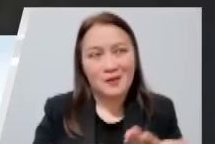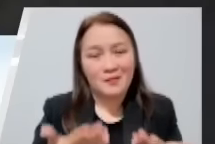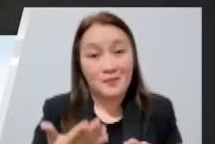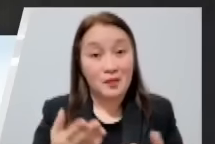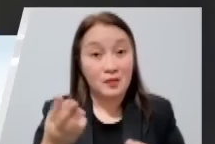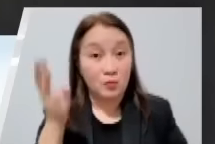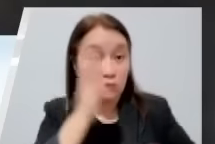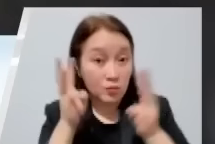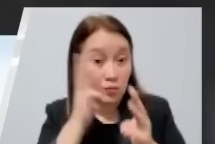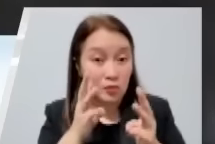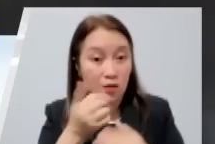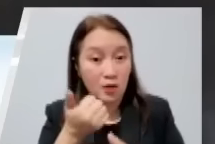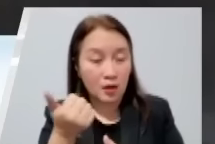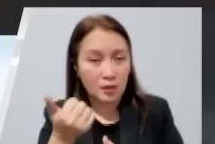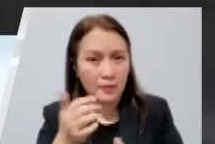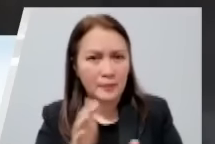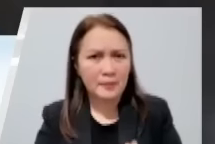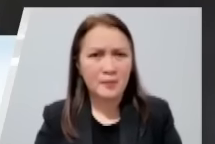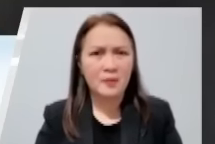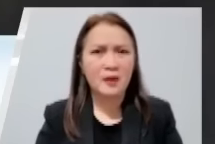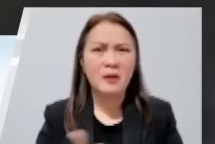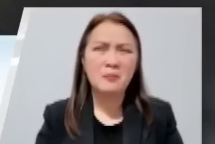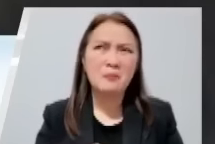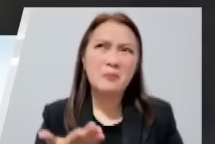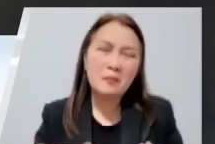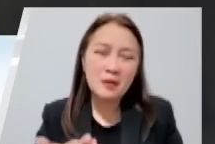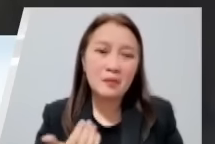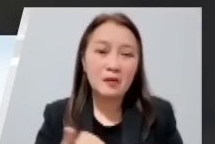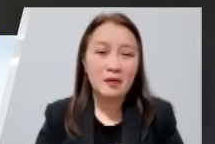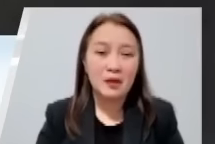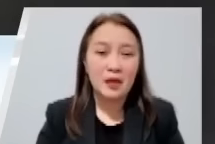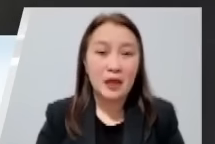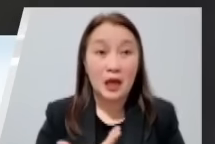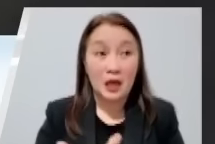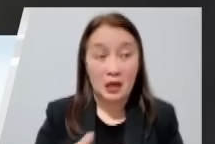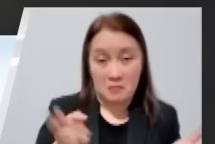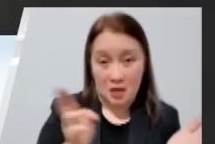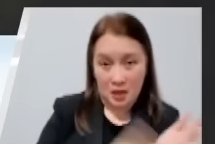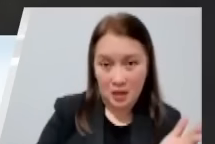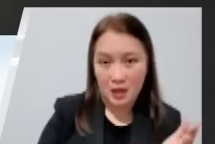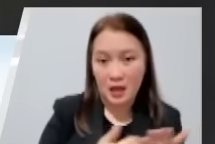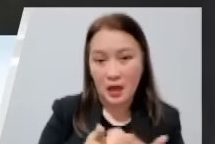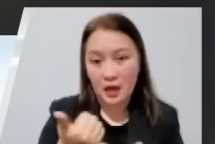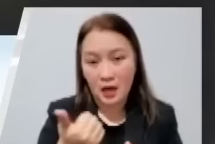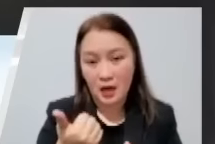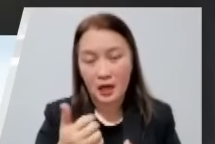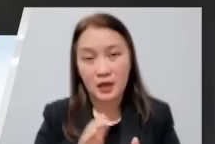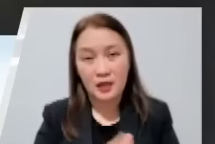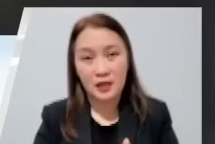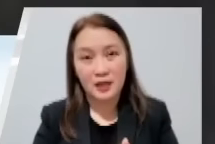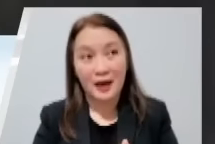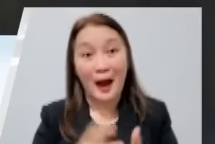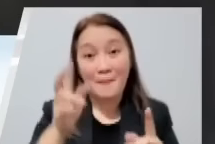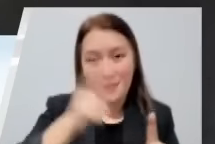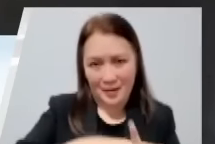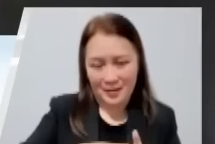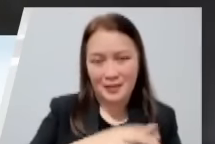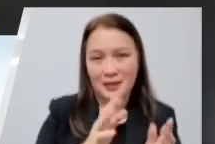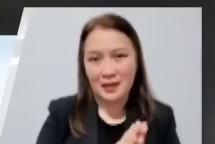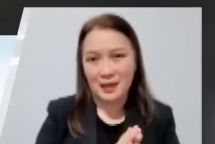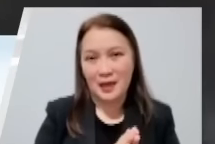mga hinala kasi namin, na baka makompromise yung kanilang ina-applyan na other citizenship. Kaya hindi sila nag-a-apply o